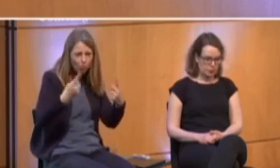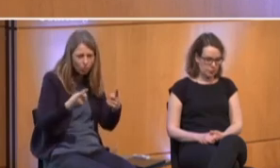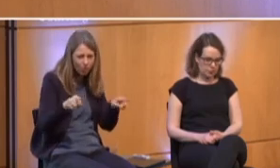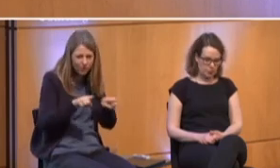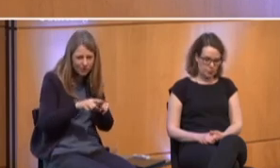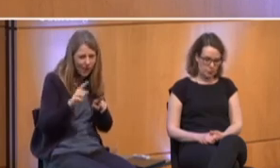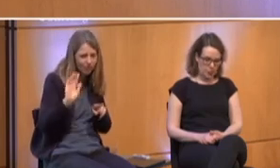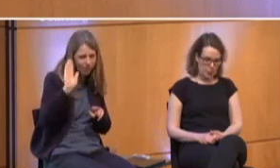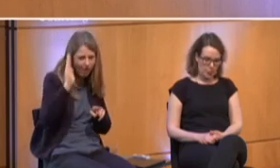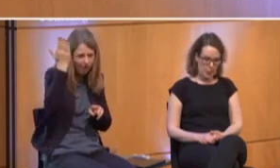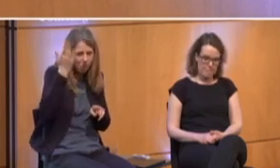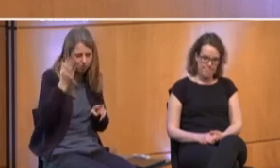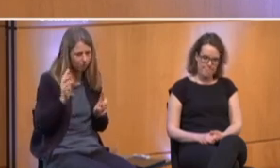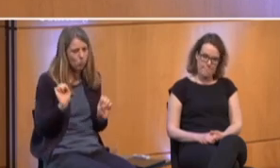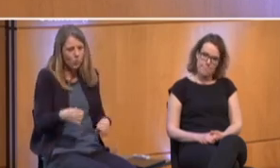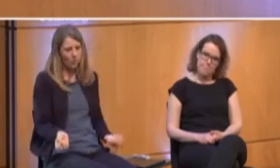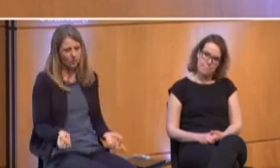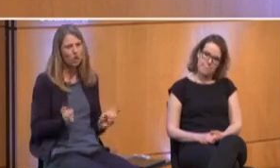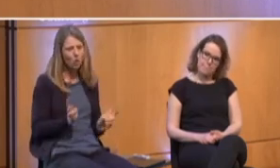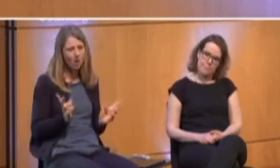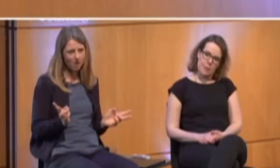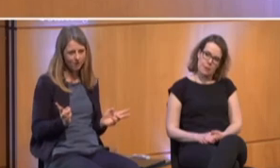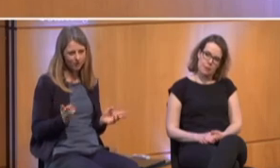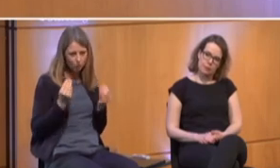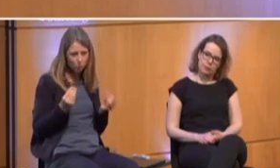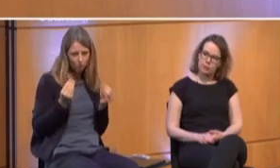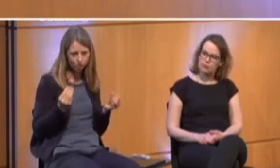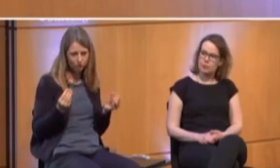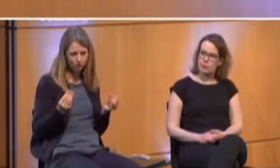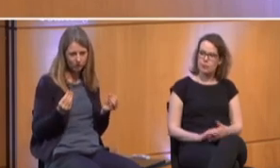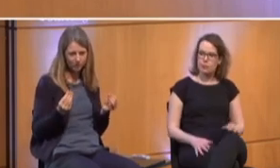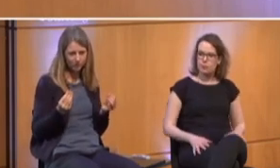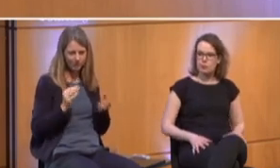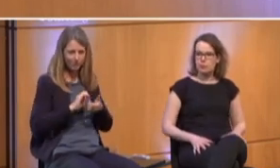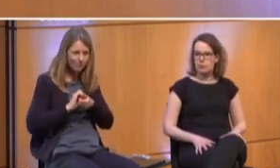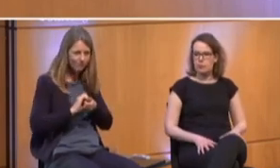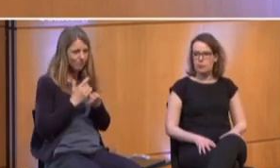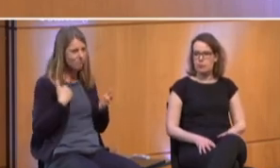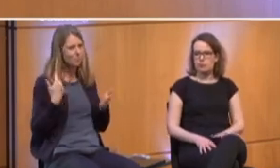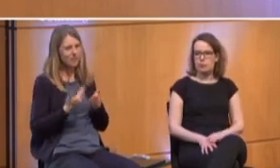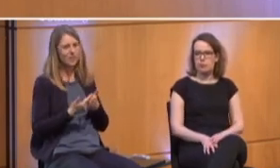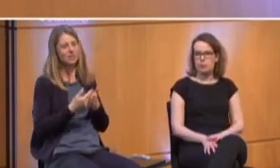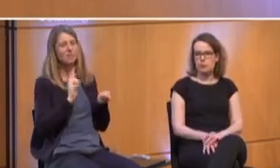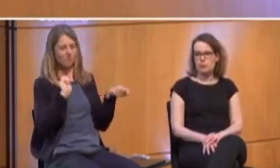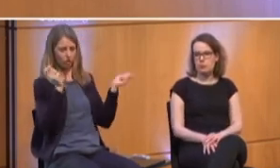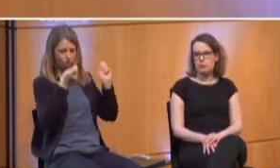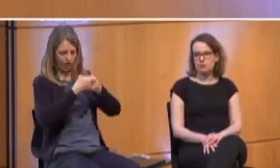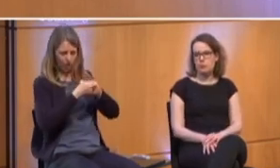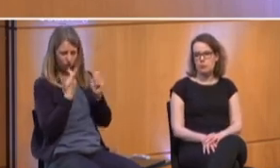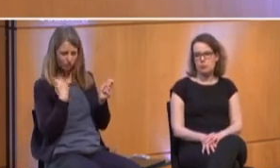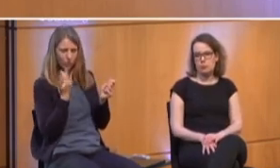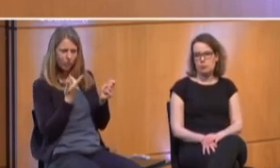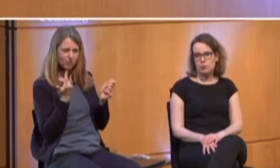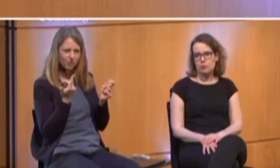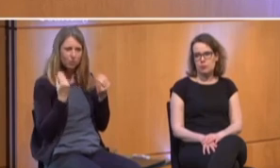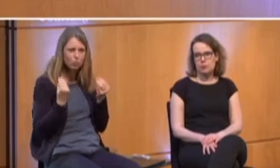so. Das ist ein ganz normales Phänomen. Der, so ein Platzhirsch-Effekt, der verbunden ist mit dem, was man als Vendor Change in der Literatur kennt.